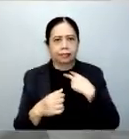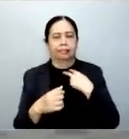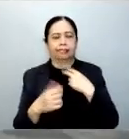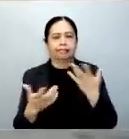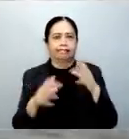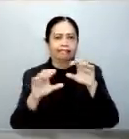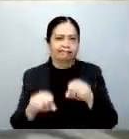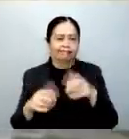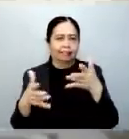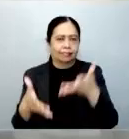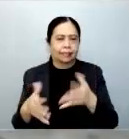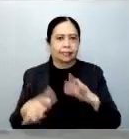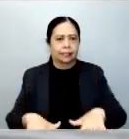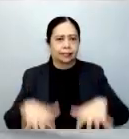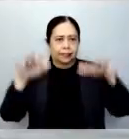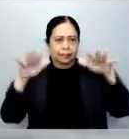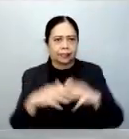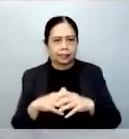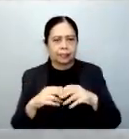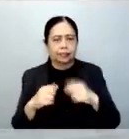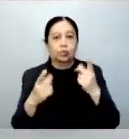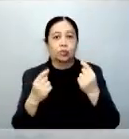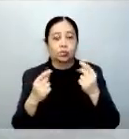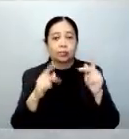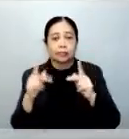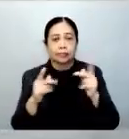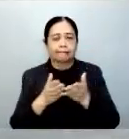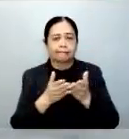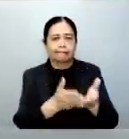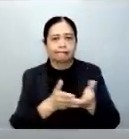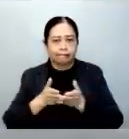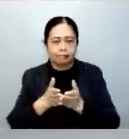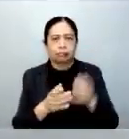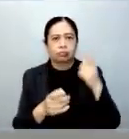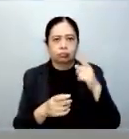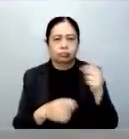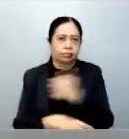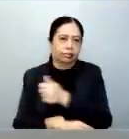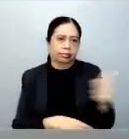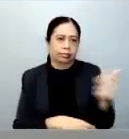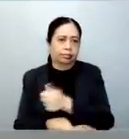baha. Dahil sa taas ng tubig, nagbabangka na ang mga residente bilang kanilang transportasyon.